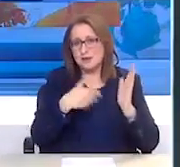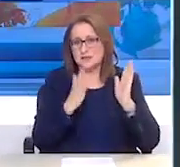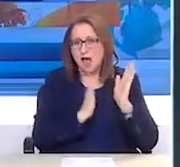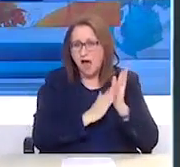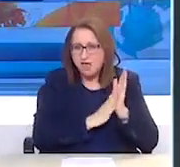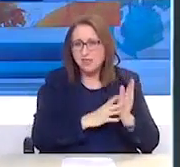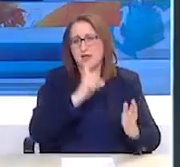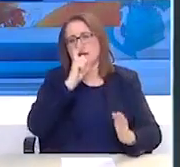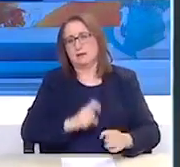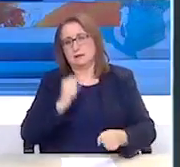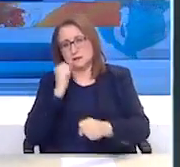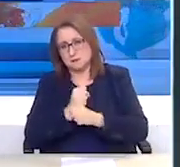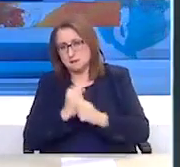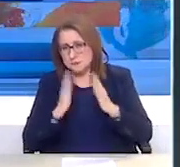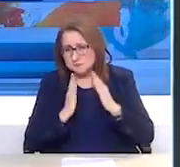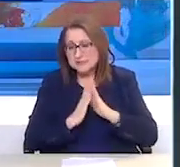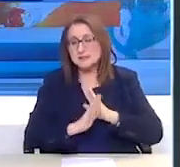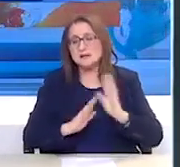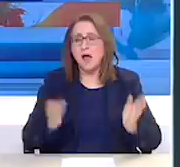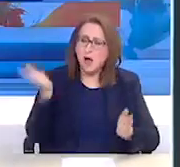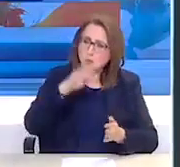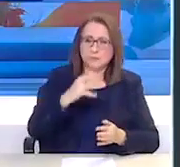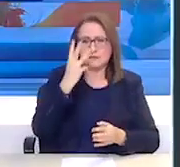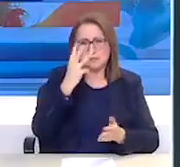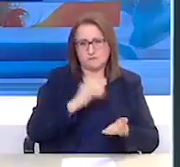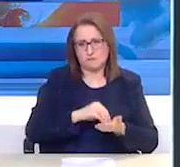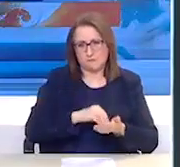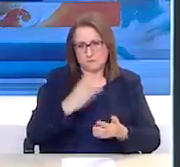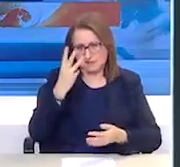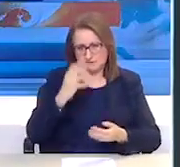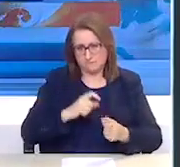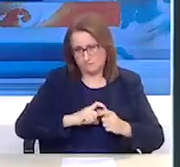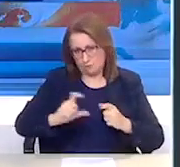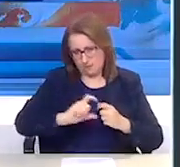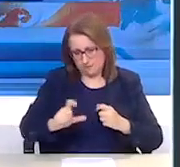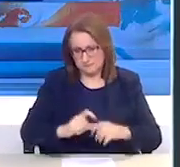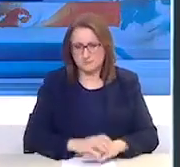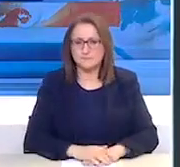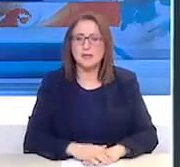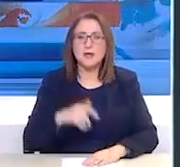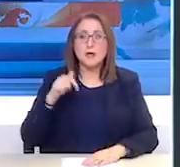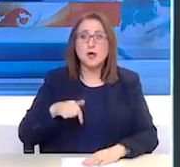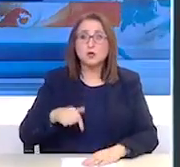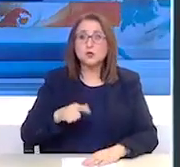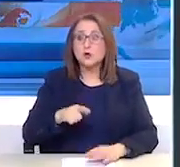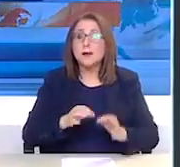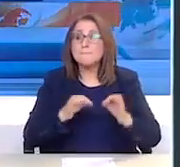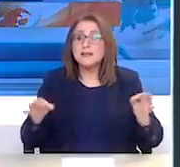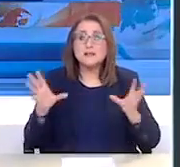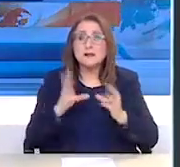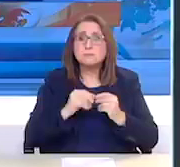σπίτι». Επίσης, θα ήθελα να διευκρινίσω ότι καθ' όλη τη διάρκεια ισχύως των μέτρων απαγόρευσης κυκλοφορίας που προβλέφθηκαν για